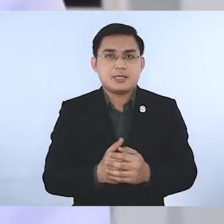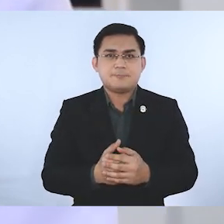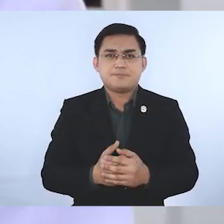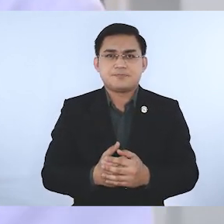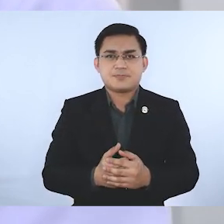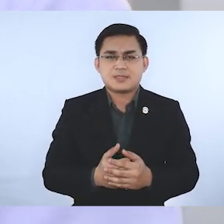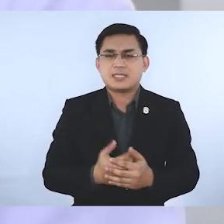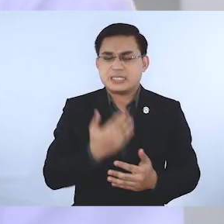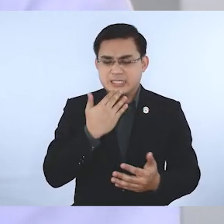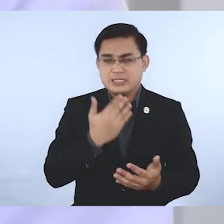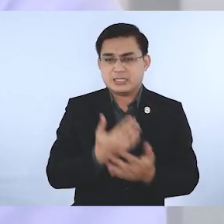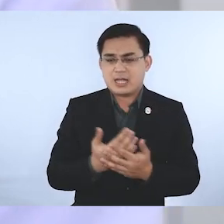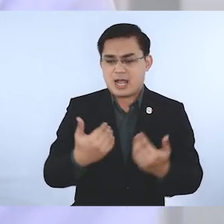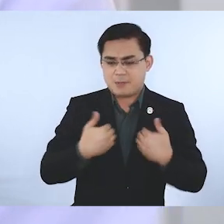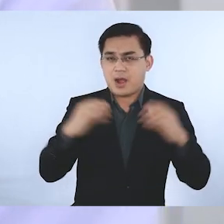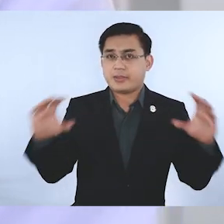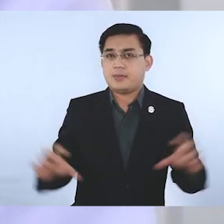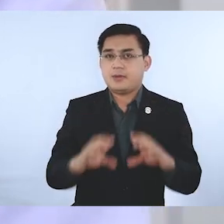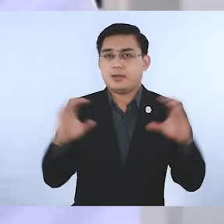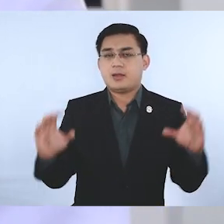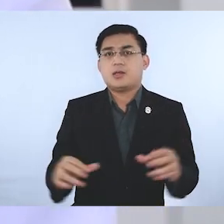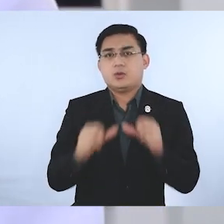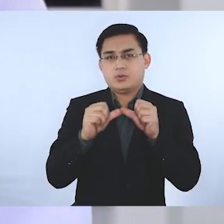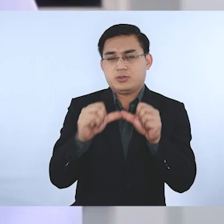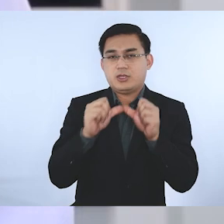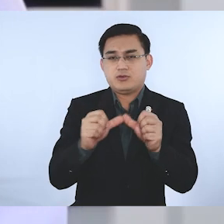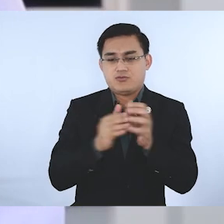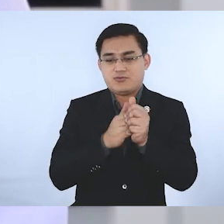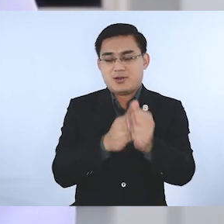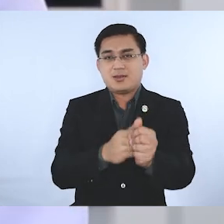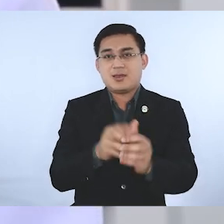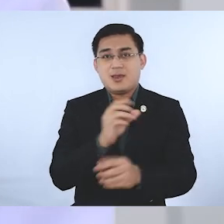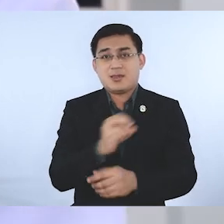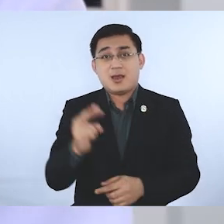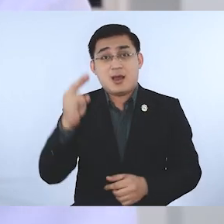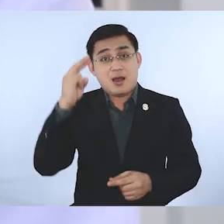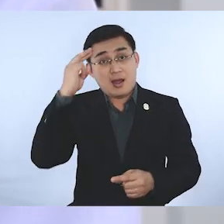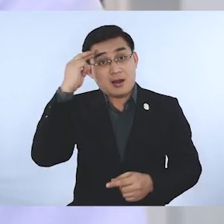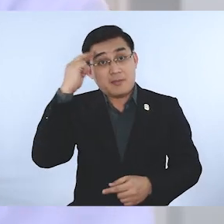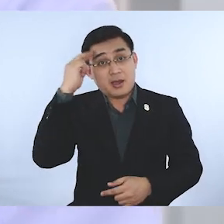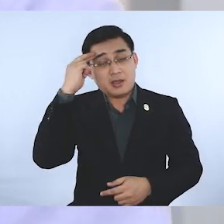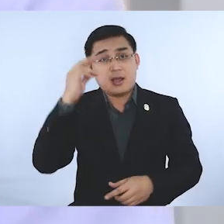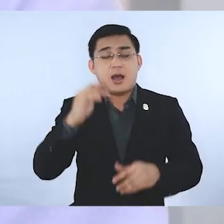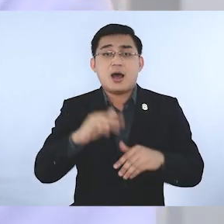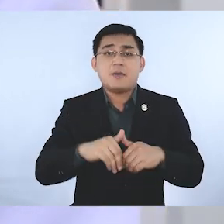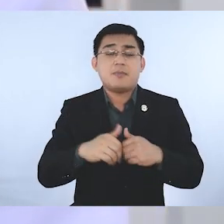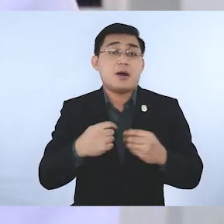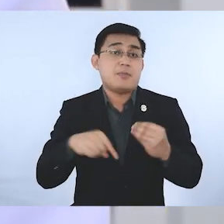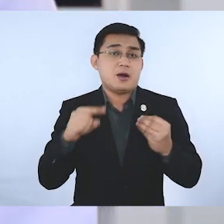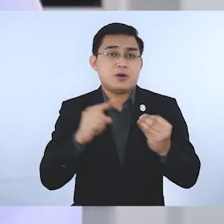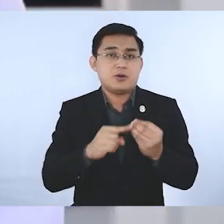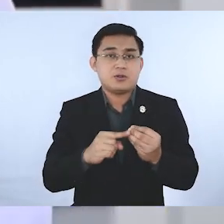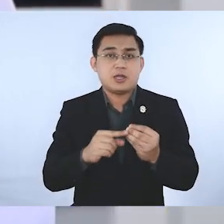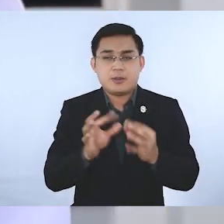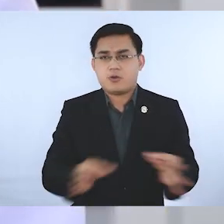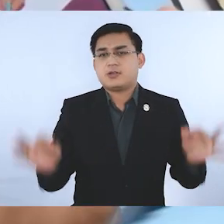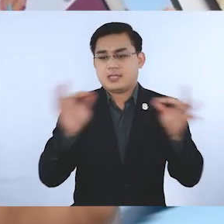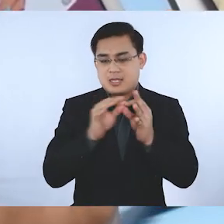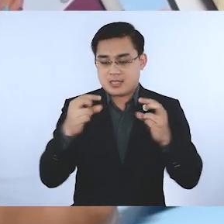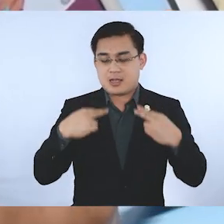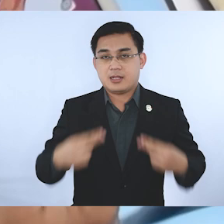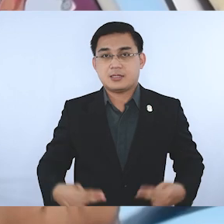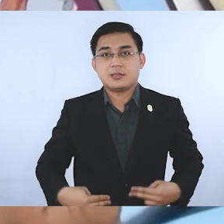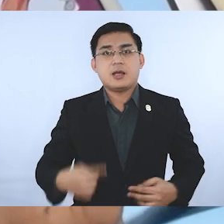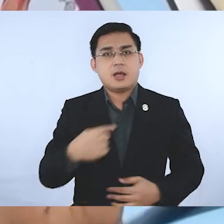na patuloy na naggumagabay at nagpapaalala sa amin tungkol sa kahalagahan ng ating kalusugan.